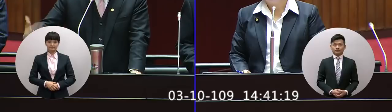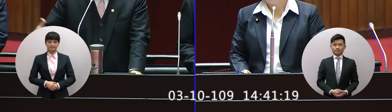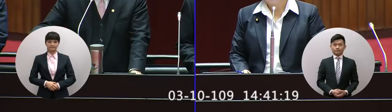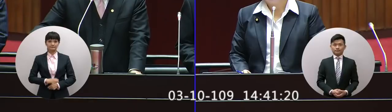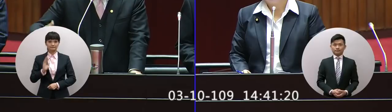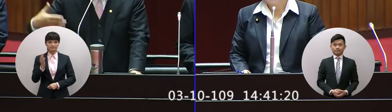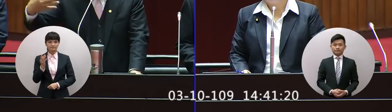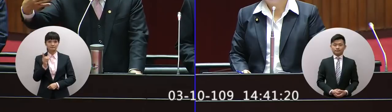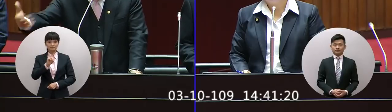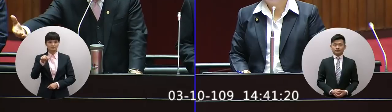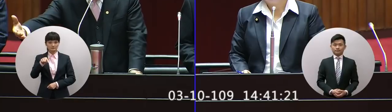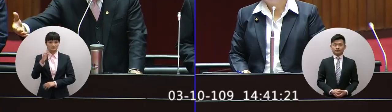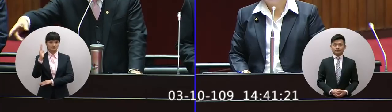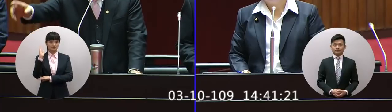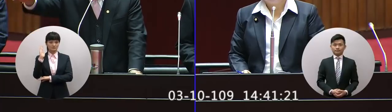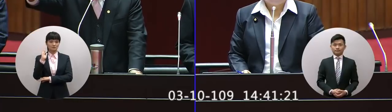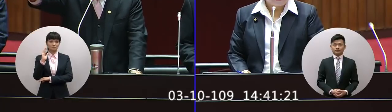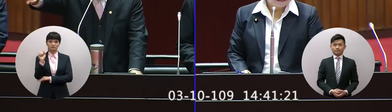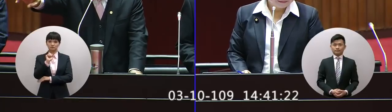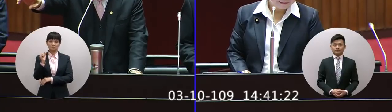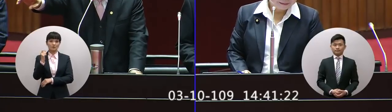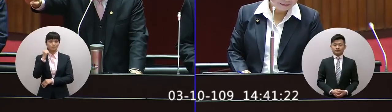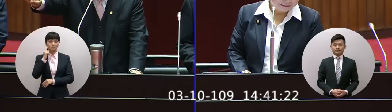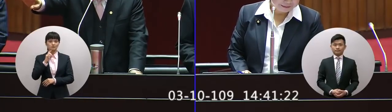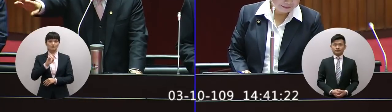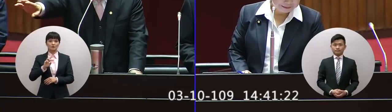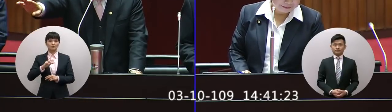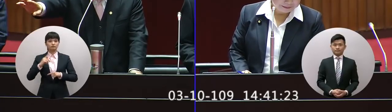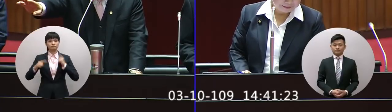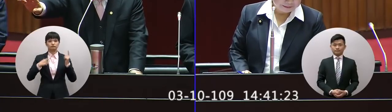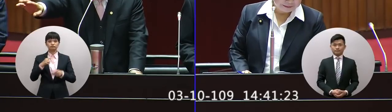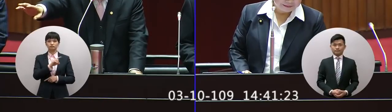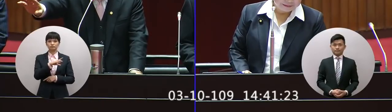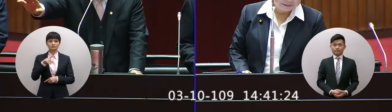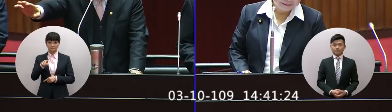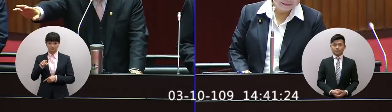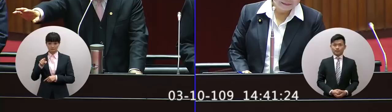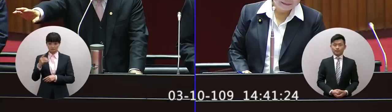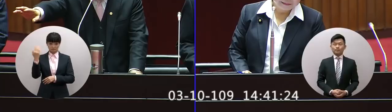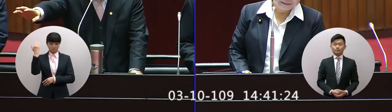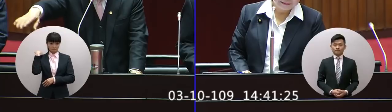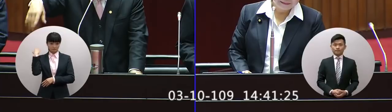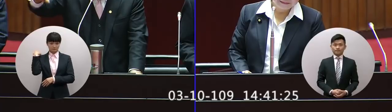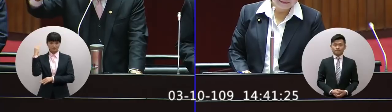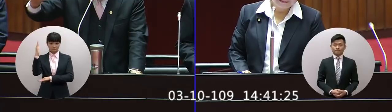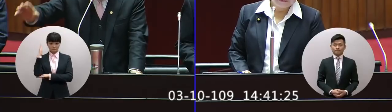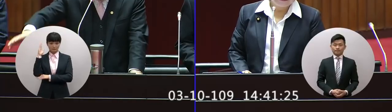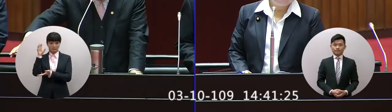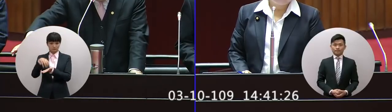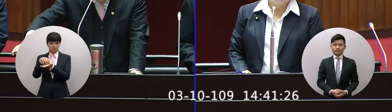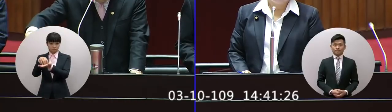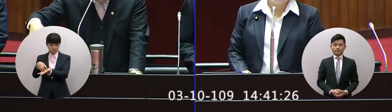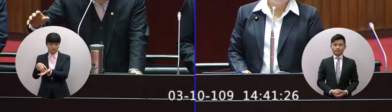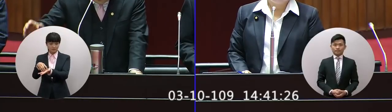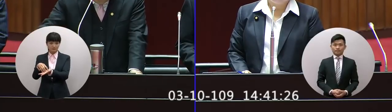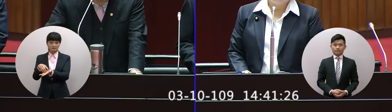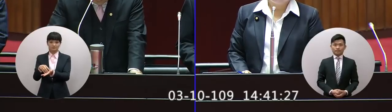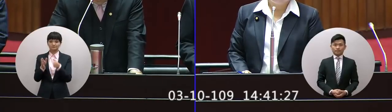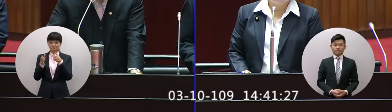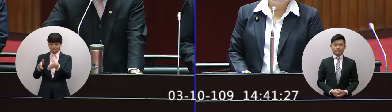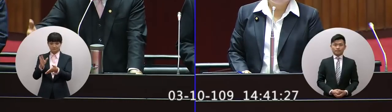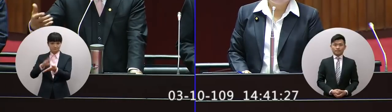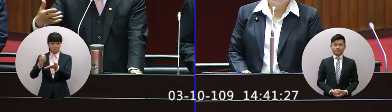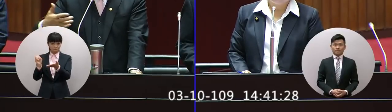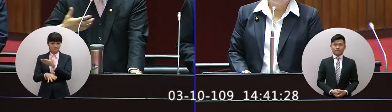什么误善这种理由去推翻前政府发给的执照。一个政府也